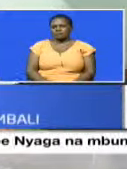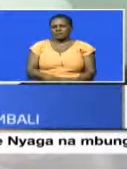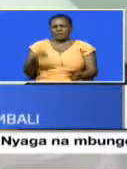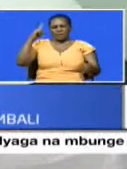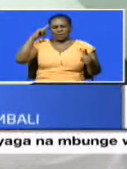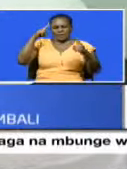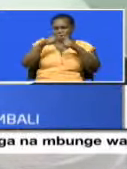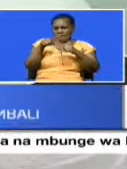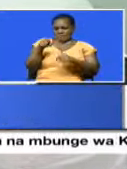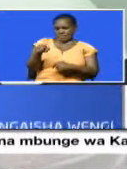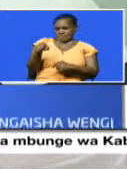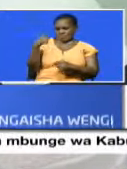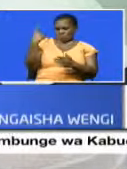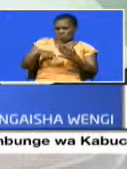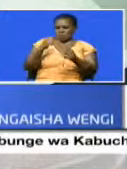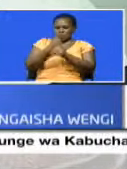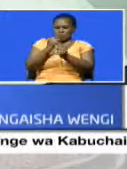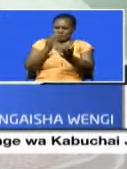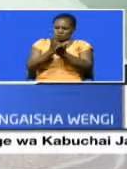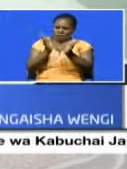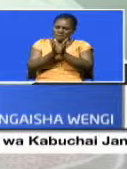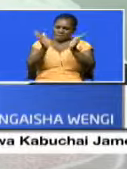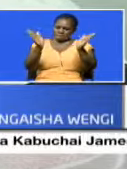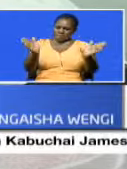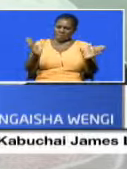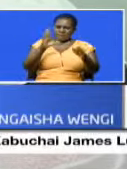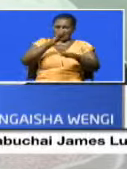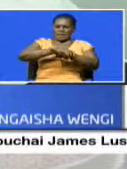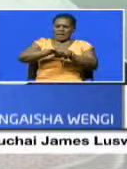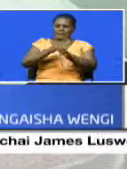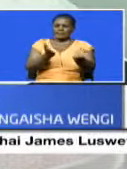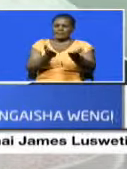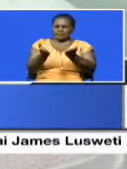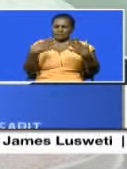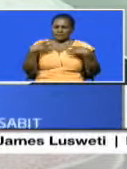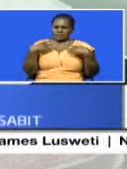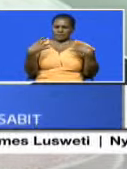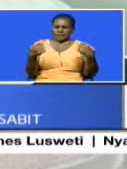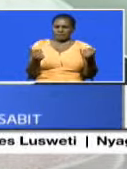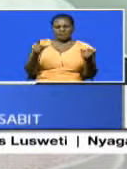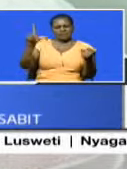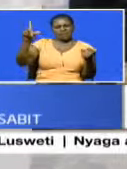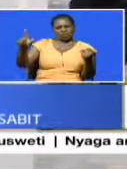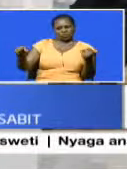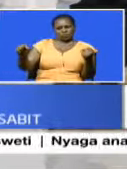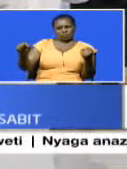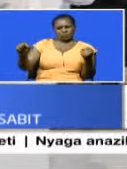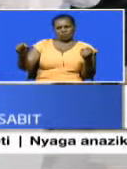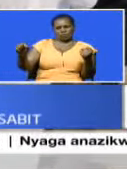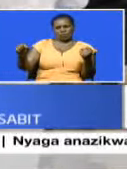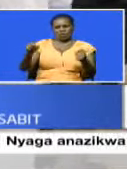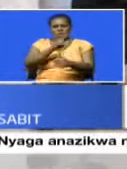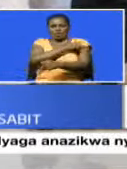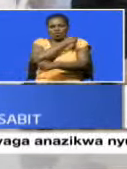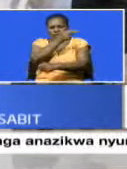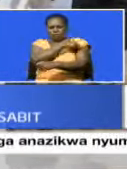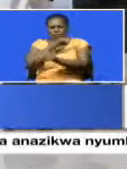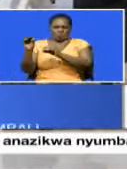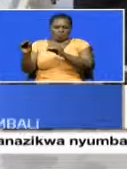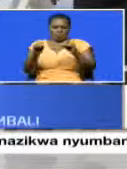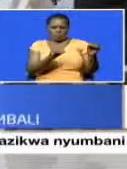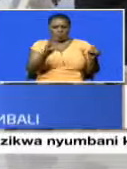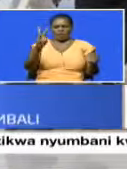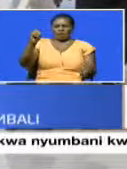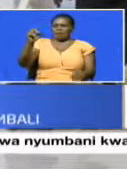Madhumuni ya mpango huo ni kuhakikisha wananchi wanapokea huduma za afya kwa gharama nafuu. Katika hospitali ya rufaa ya kaunti